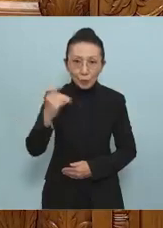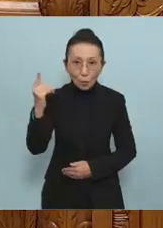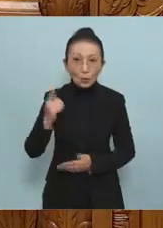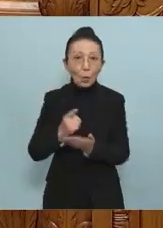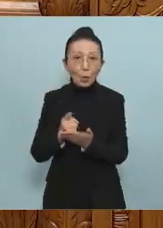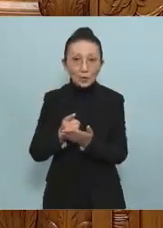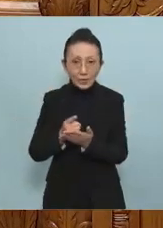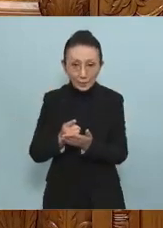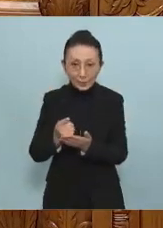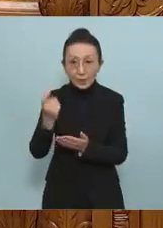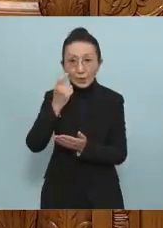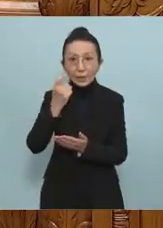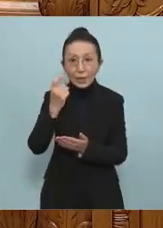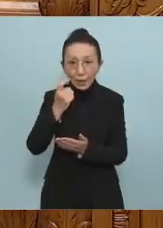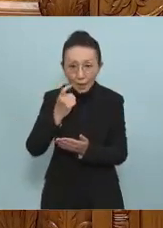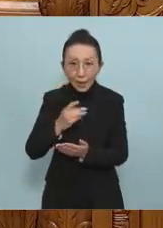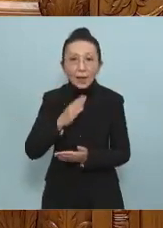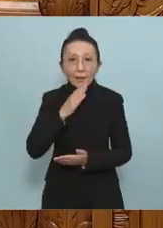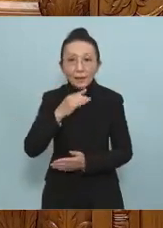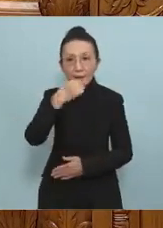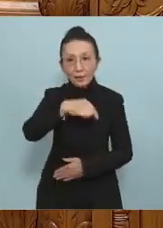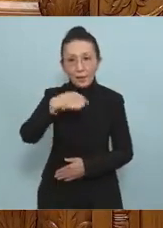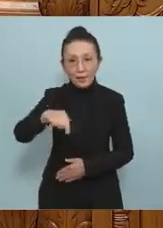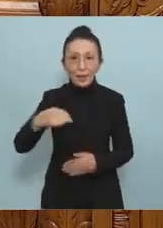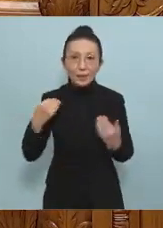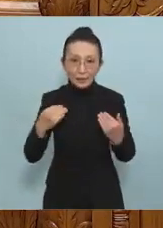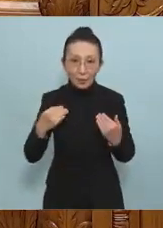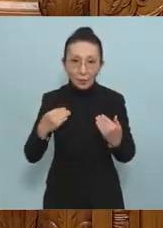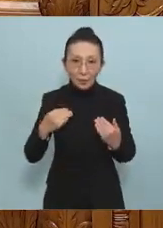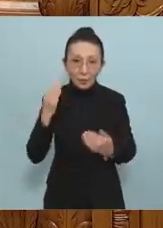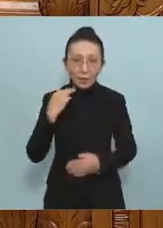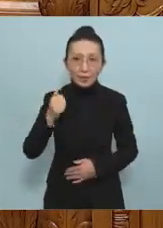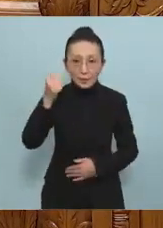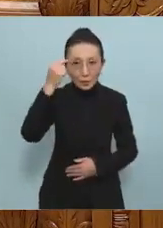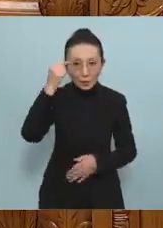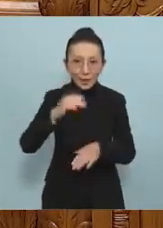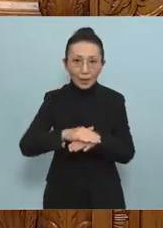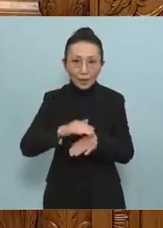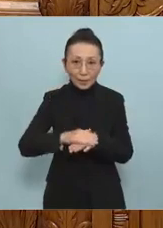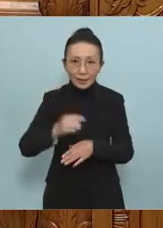していくことが大切だと考えますが、総理の見解をお聞きします。